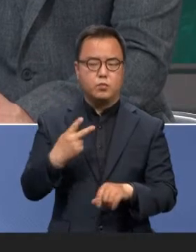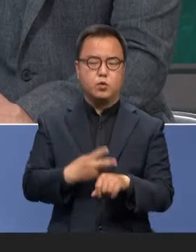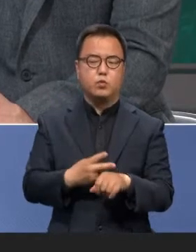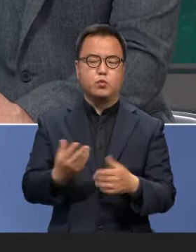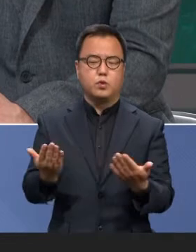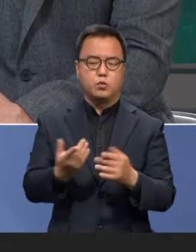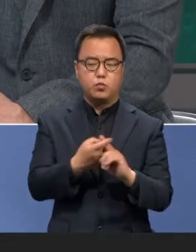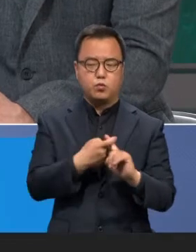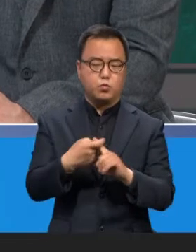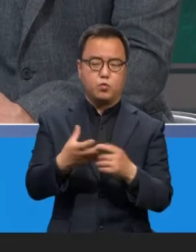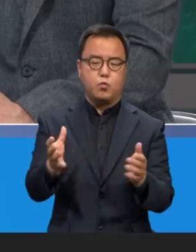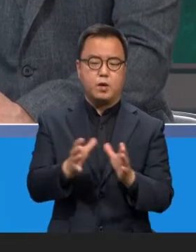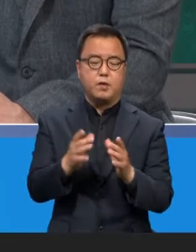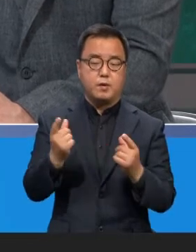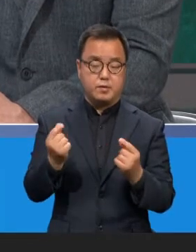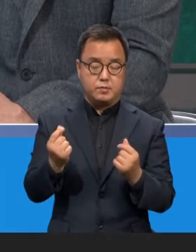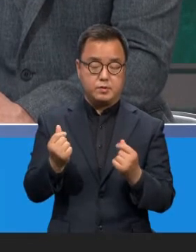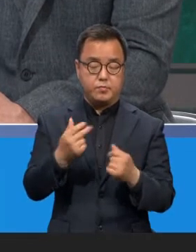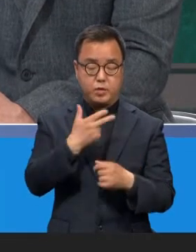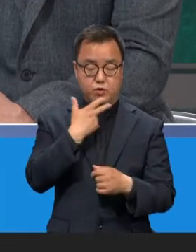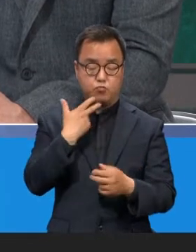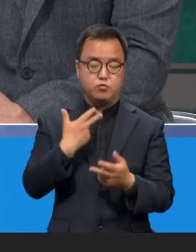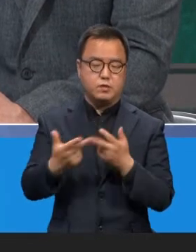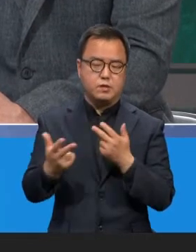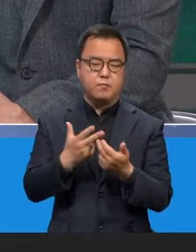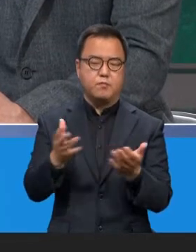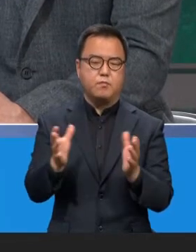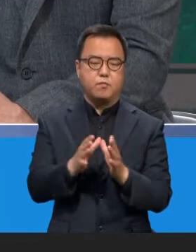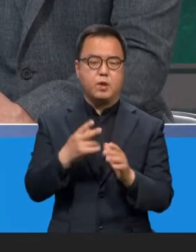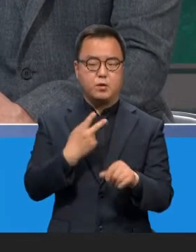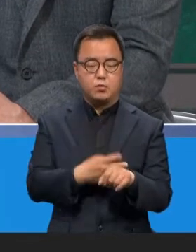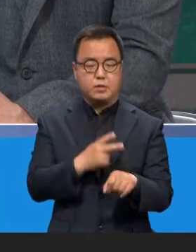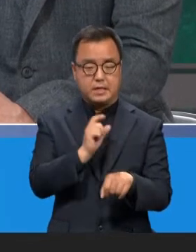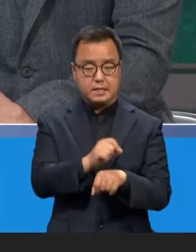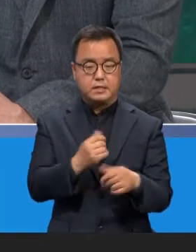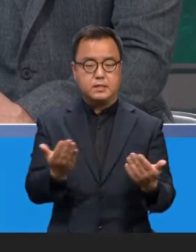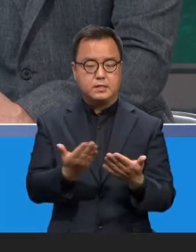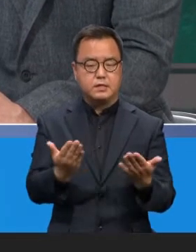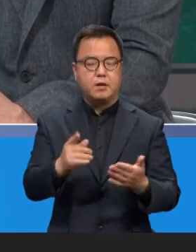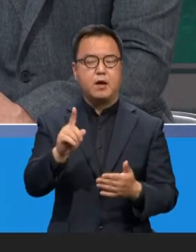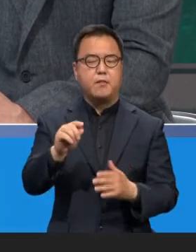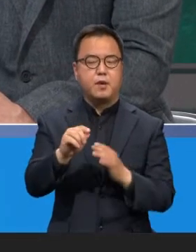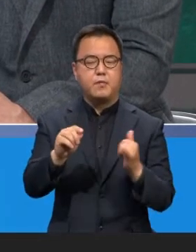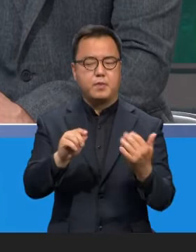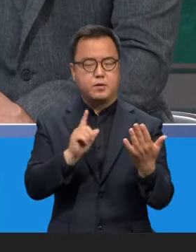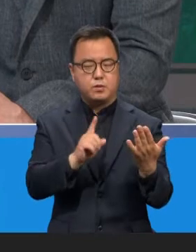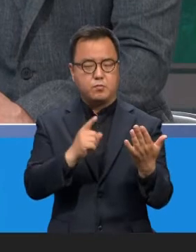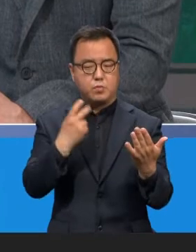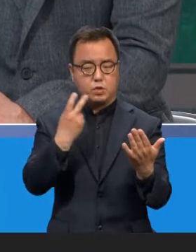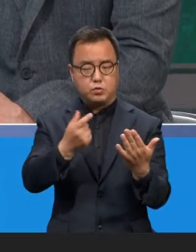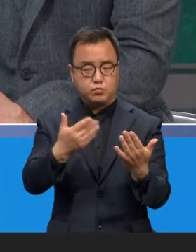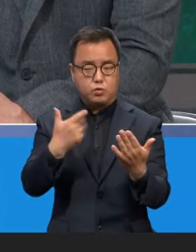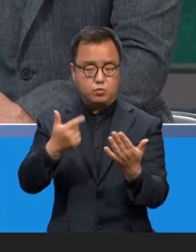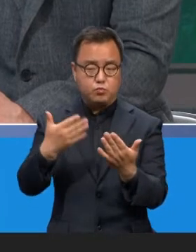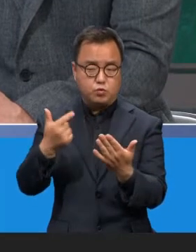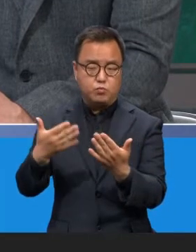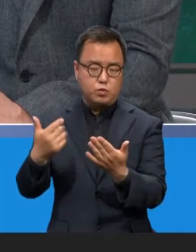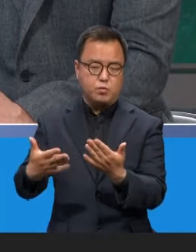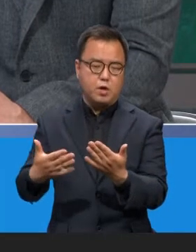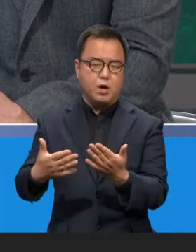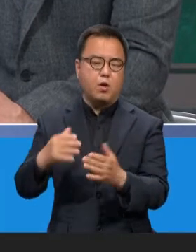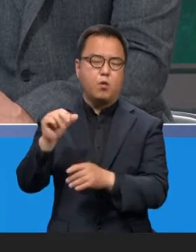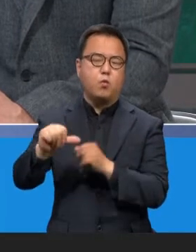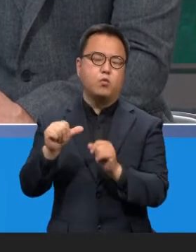전국 주요 6 연합이 교사와 행정직원 만명을 조사해 봤더니 교직원 3명 가운데 1명이 5년 안에 퇴사